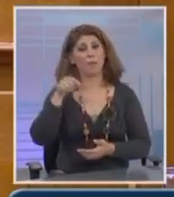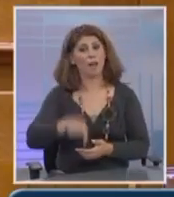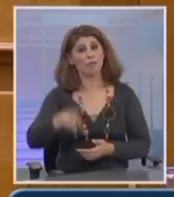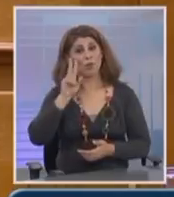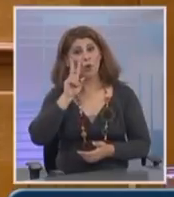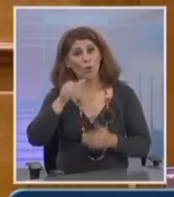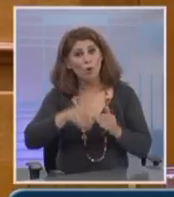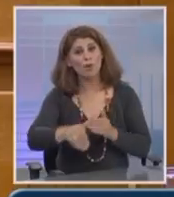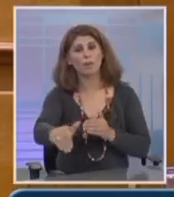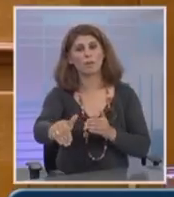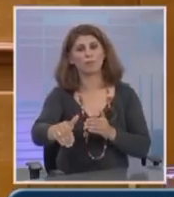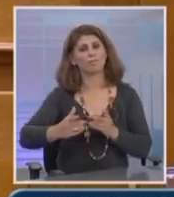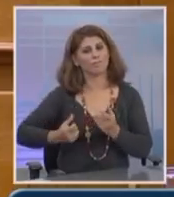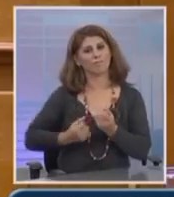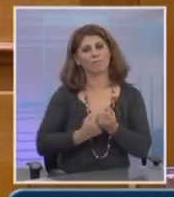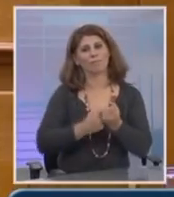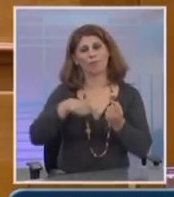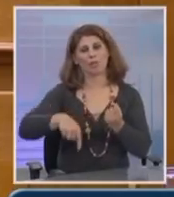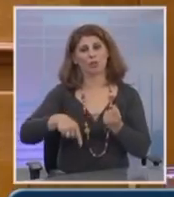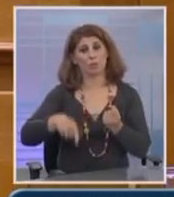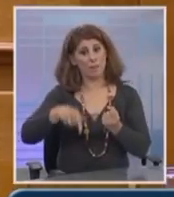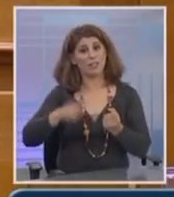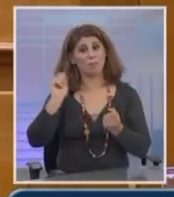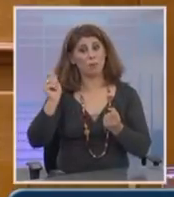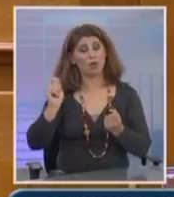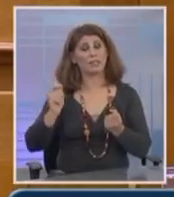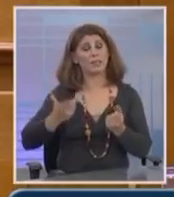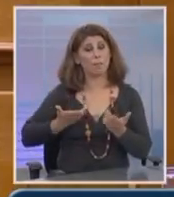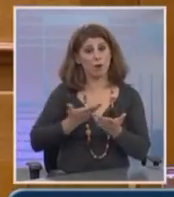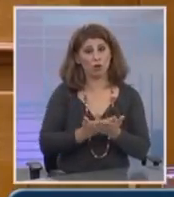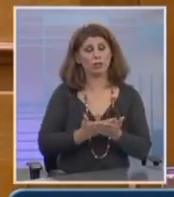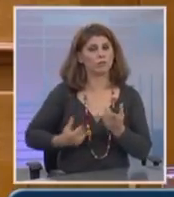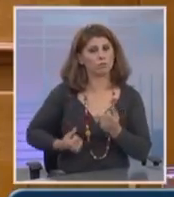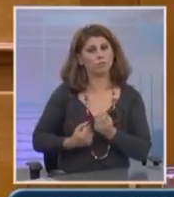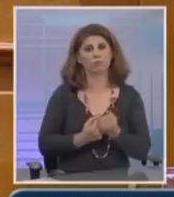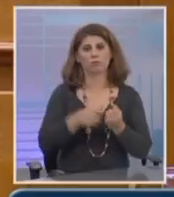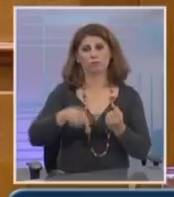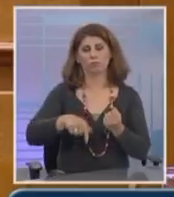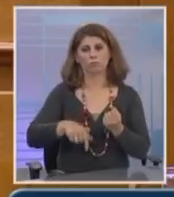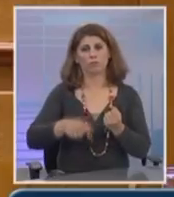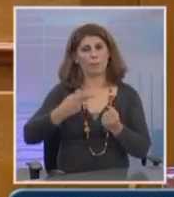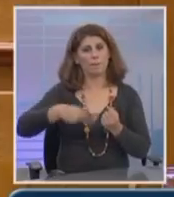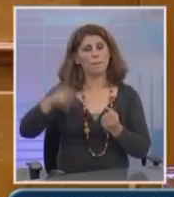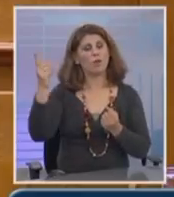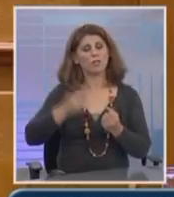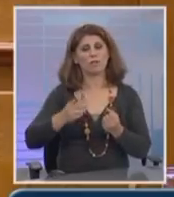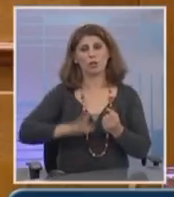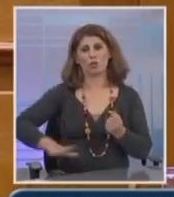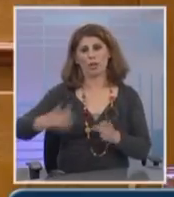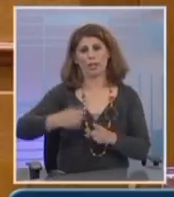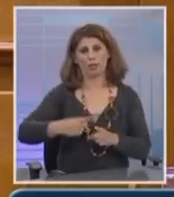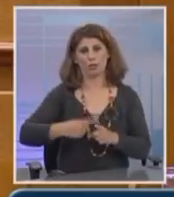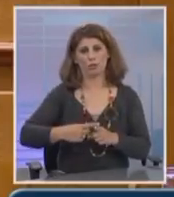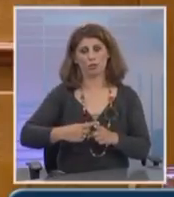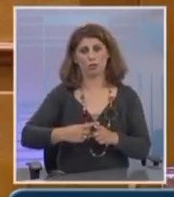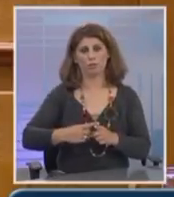όραμα συντάσσεται πια, με αυτή την πολιτική πρόταση, συντάσσεται πια η πλειοψηφία του ελληνικού λαού.